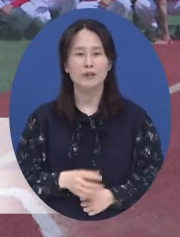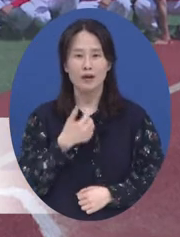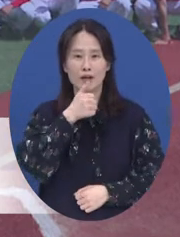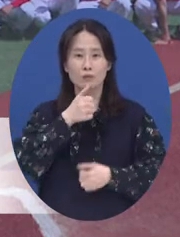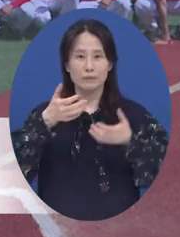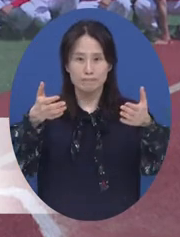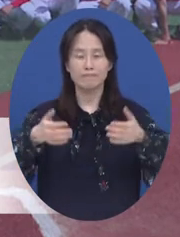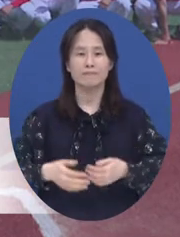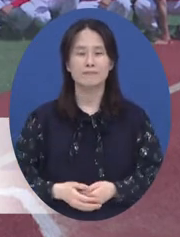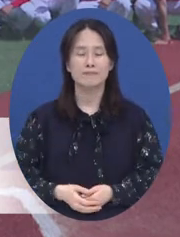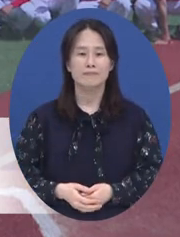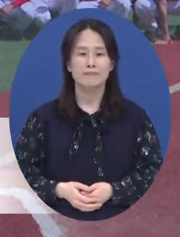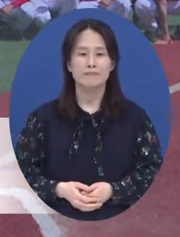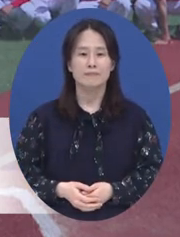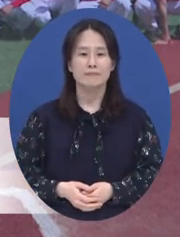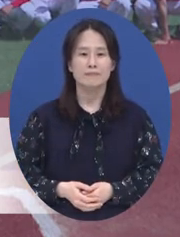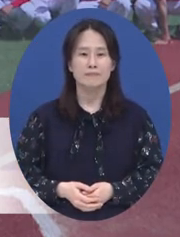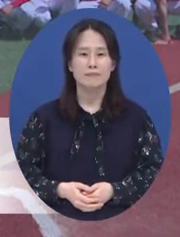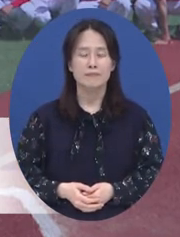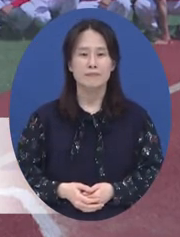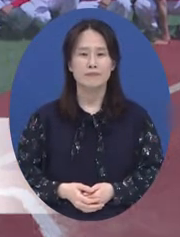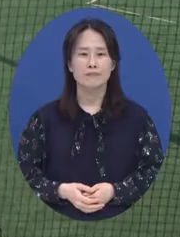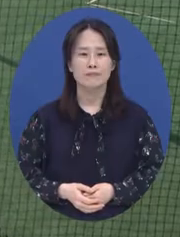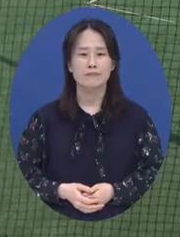있습니다. 최창순 기자의 보도입니다.